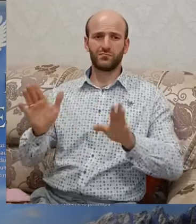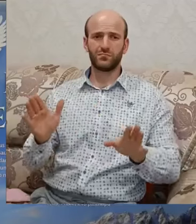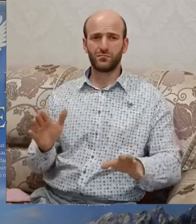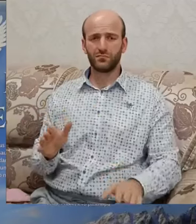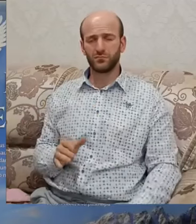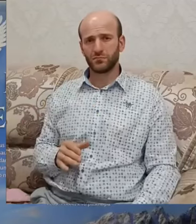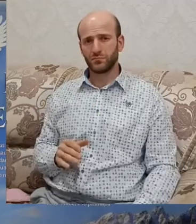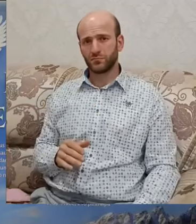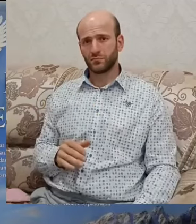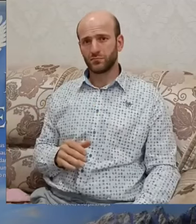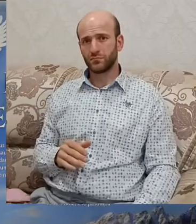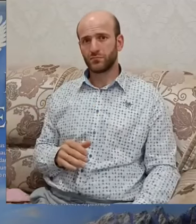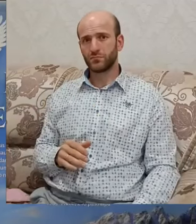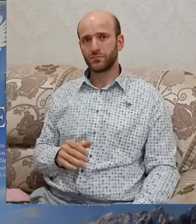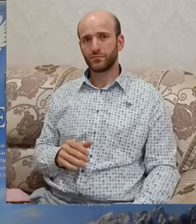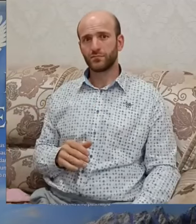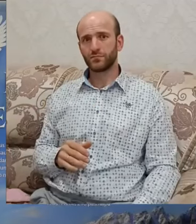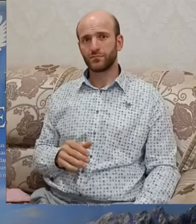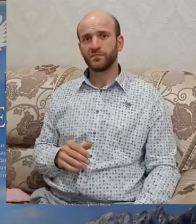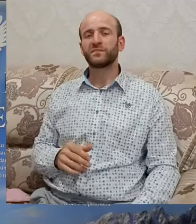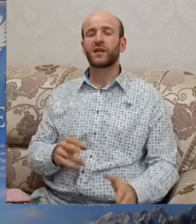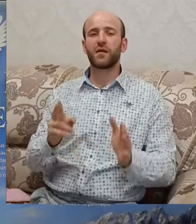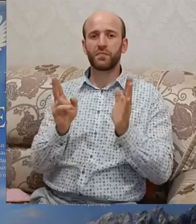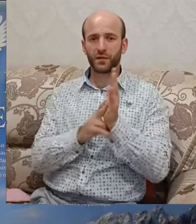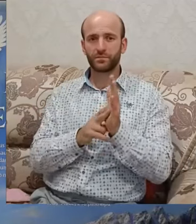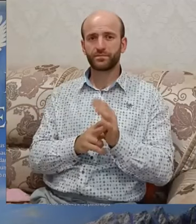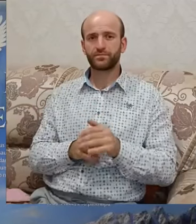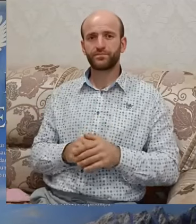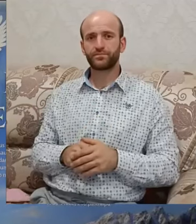krikštoja. Amen.